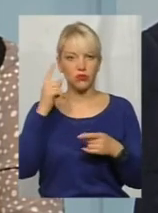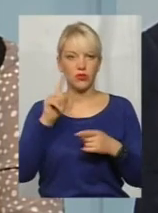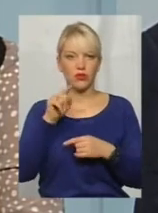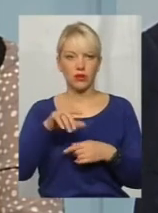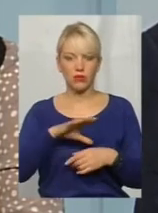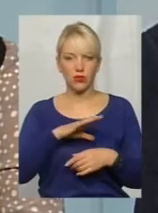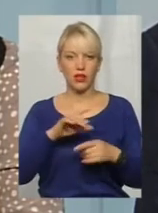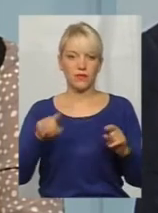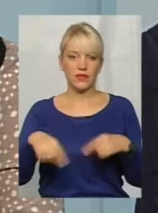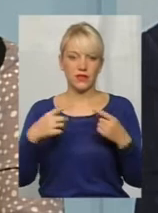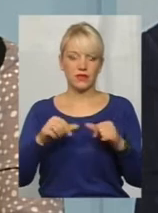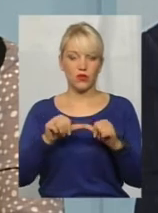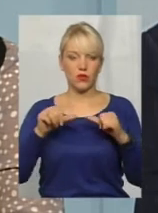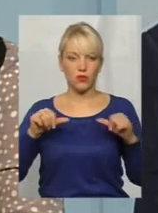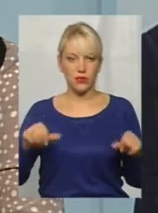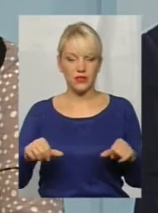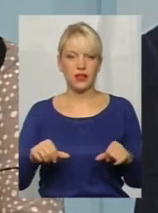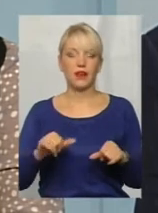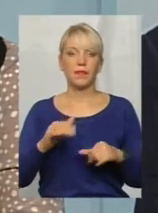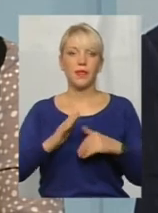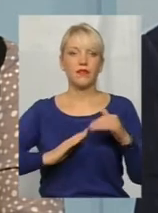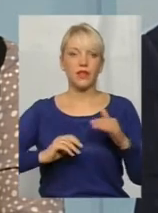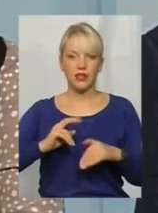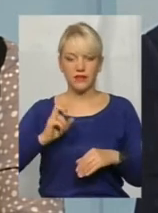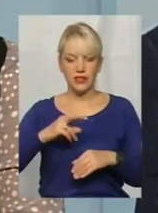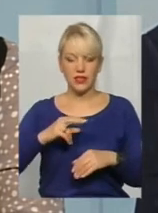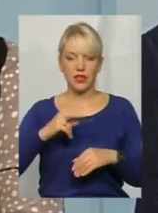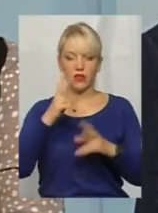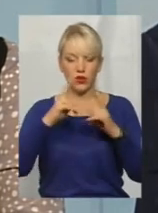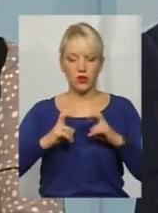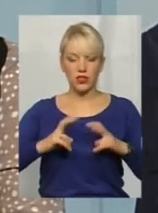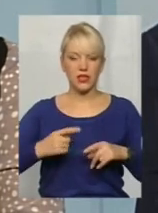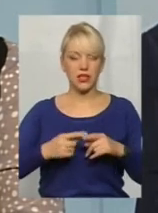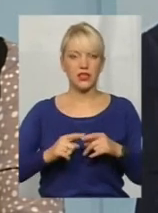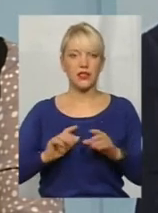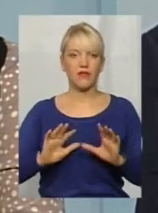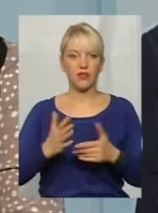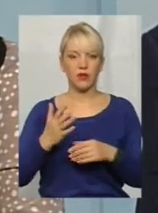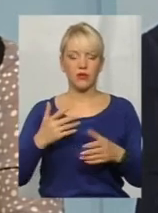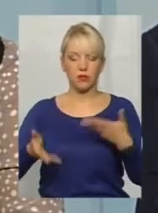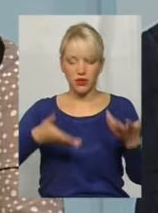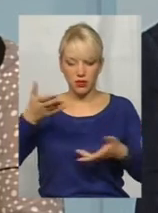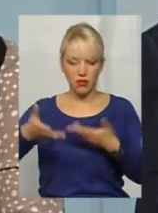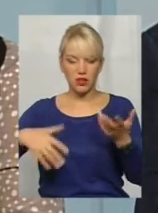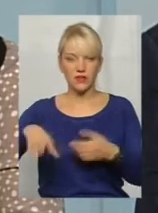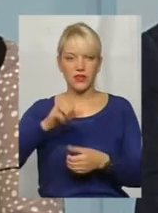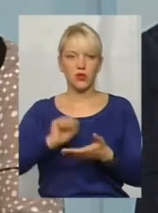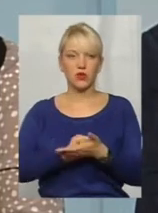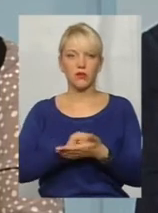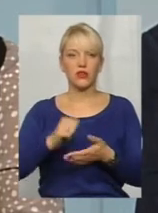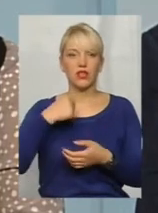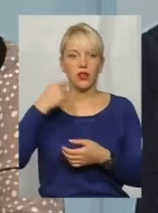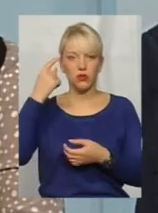була створена комісія, фахівці розглядали цей випадок, піднімалася вся документація. І я думаю, що